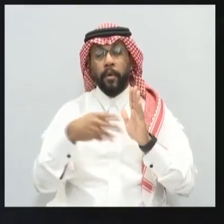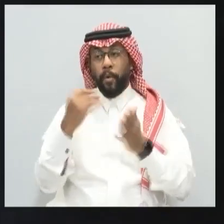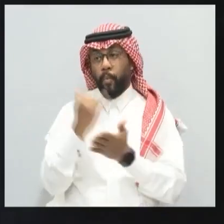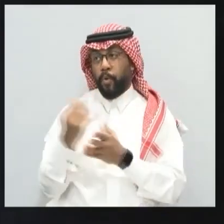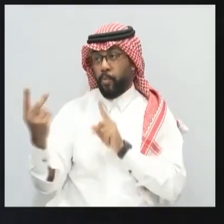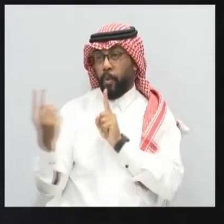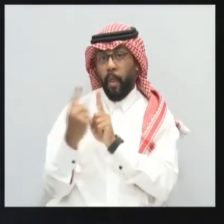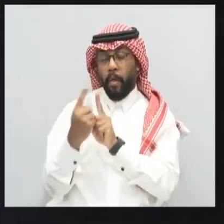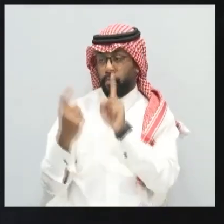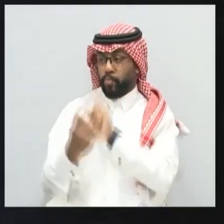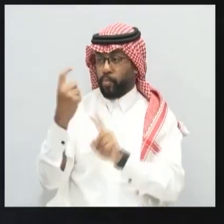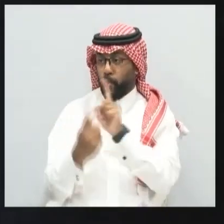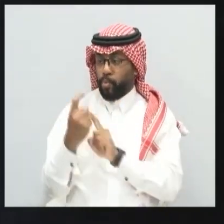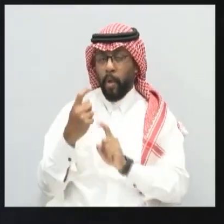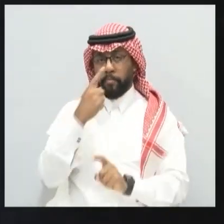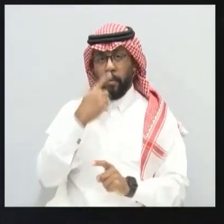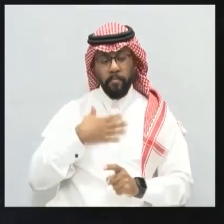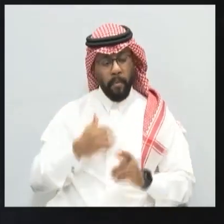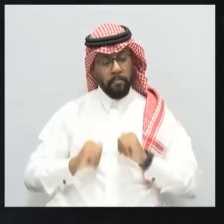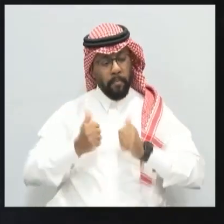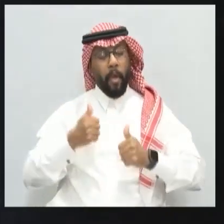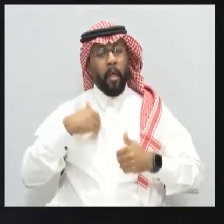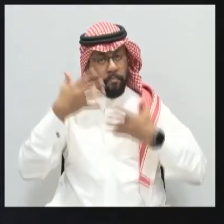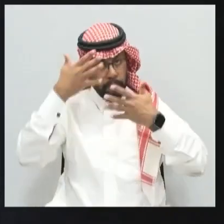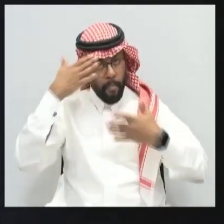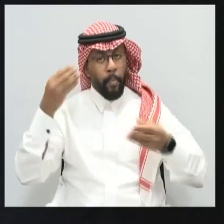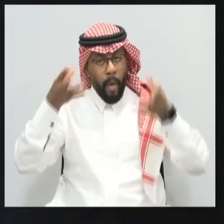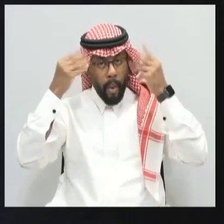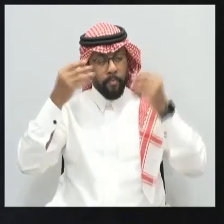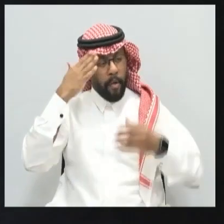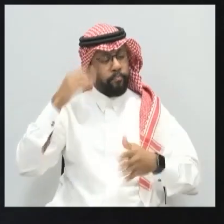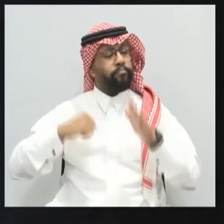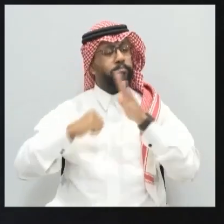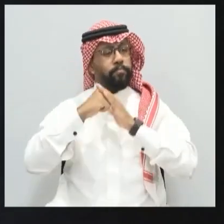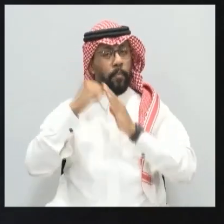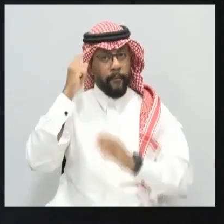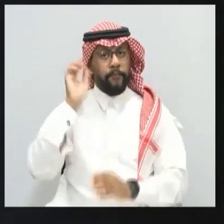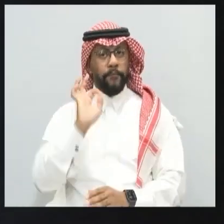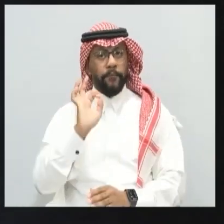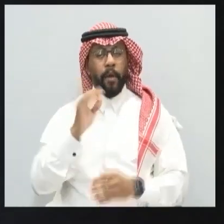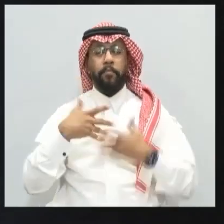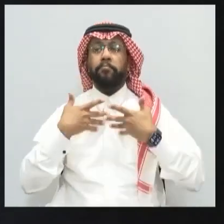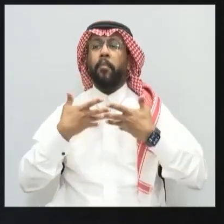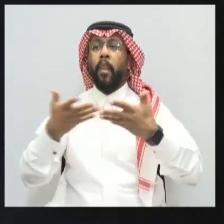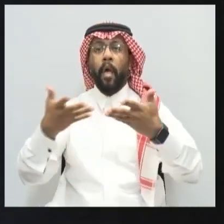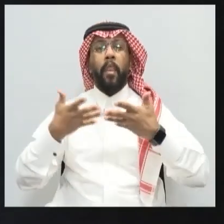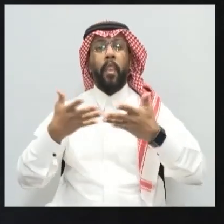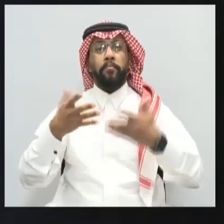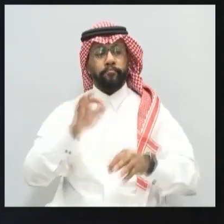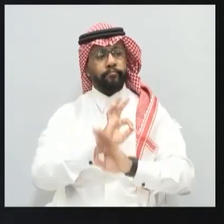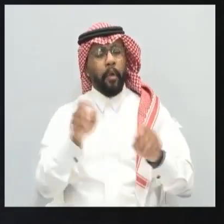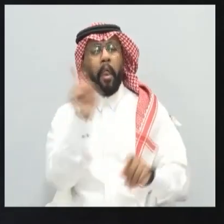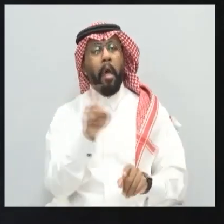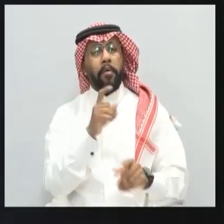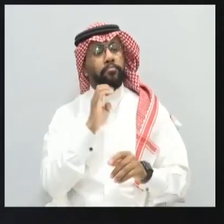الشخصيه فتستطيع تستطيع ان تظهر معارفك ومعلوماتك وكذلك مهاراتك وغير ذلك اثناء المتقابله